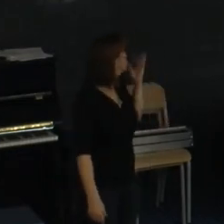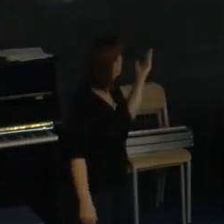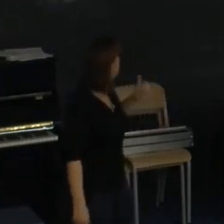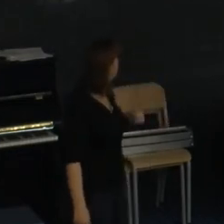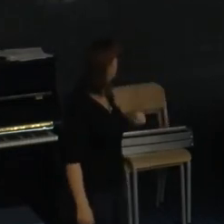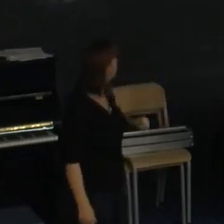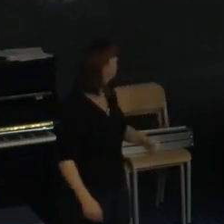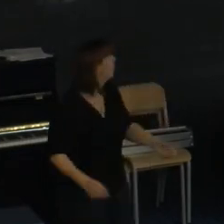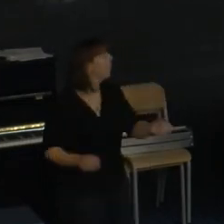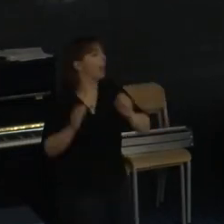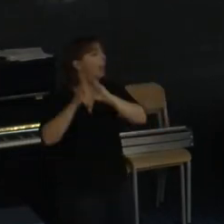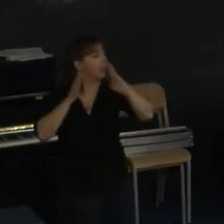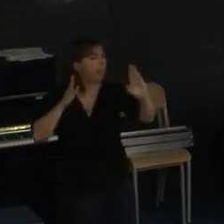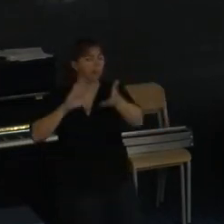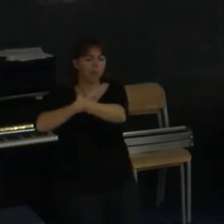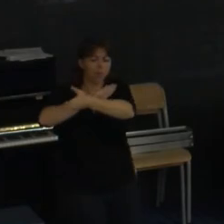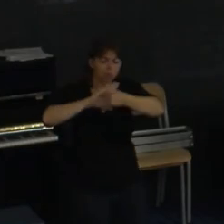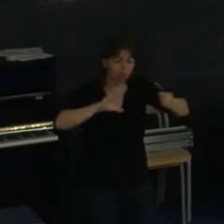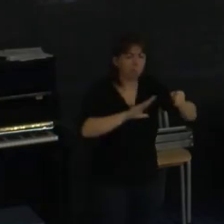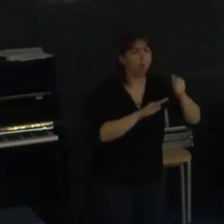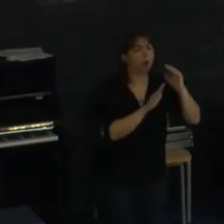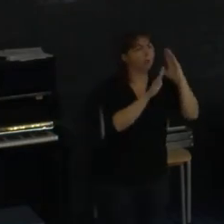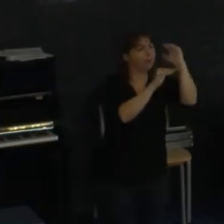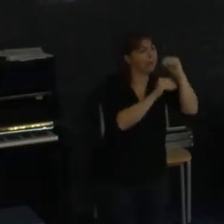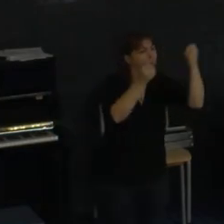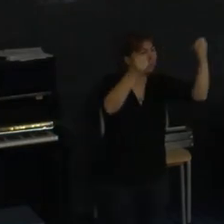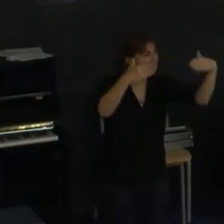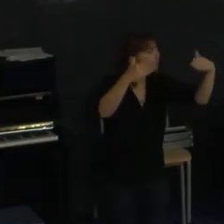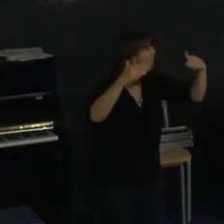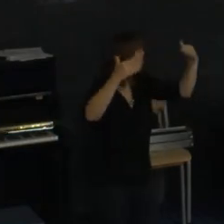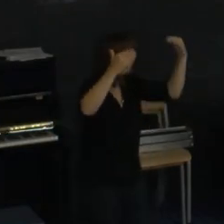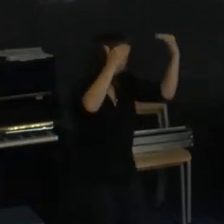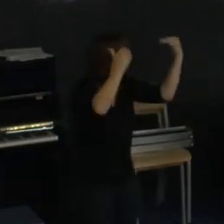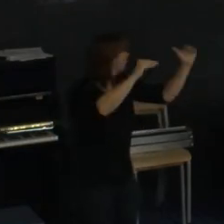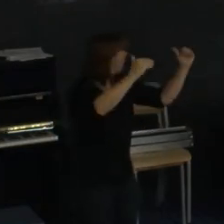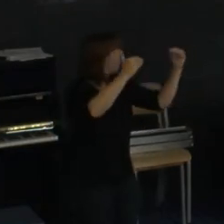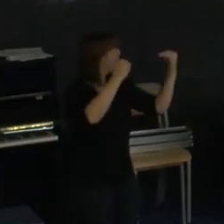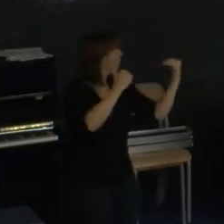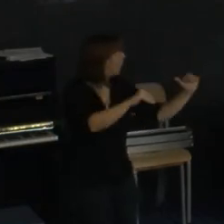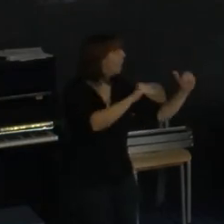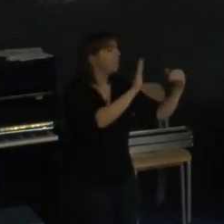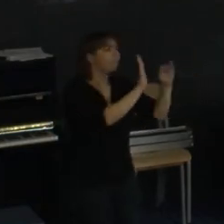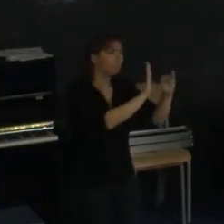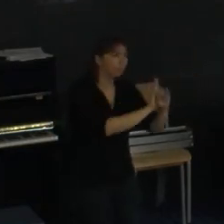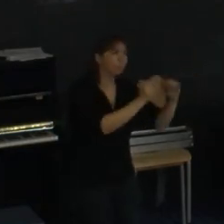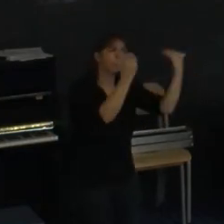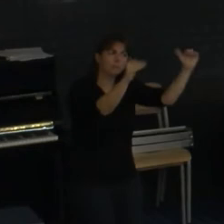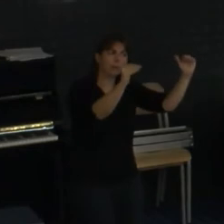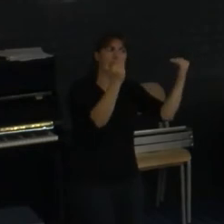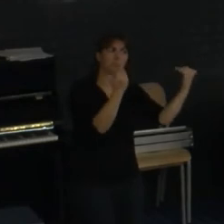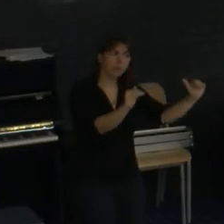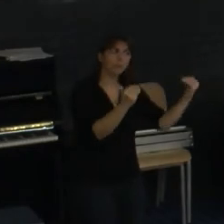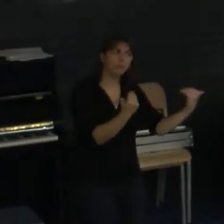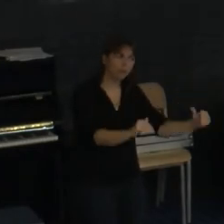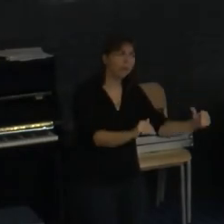j'importe quelques librairies, je définis une classe event. Là, je définis simplement des petites fonctions, etc. Ensuite, je